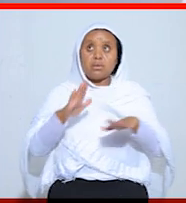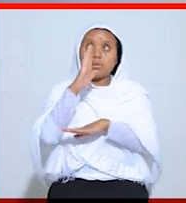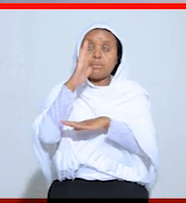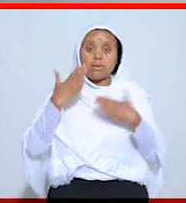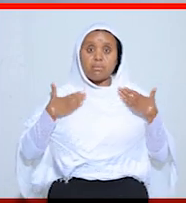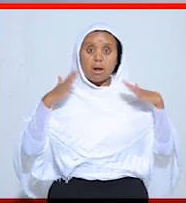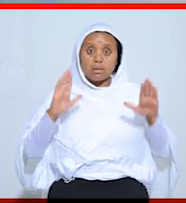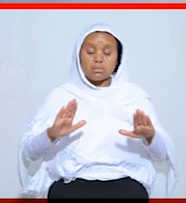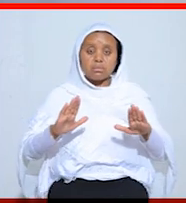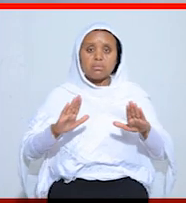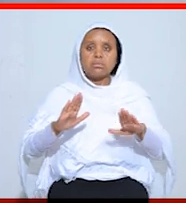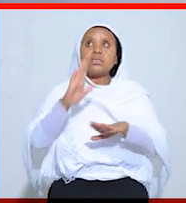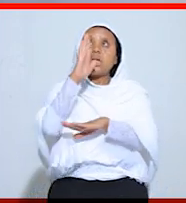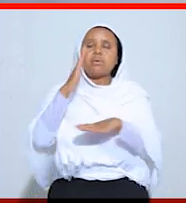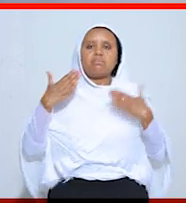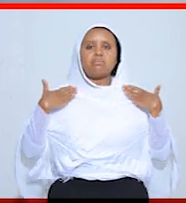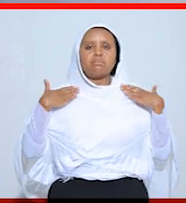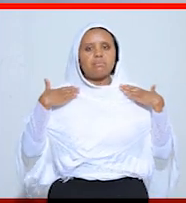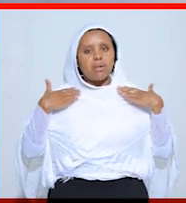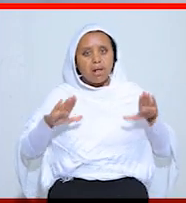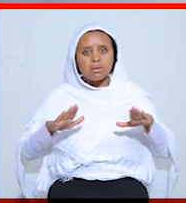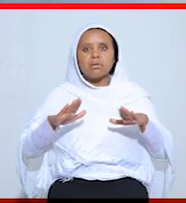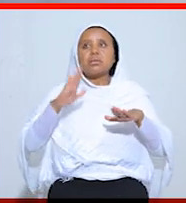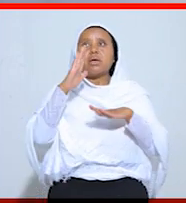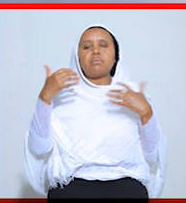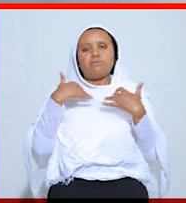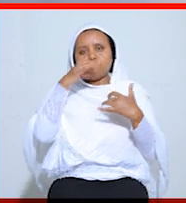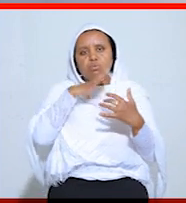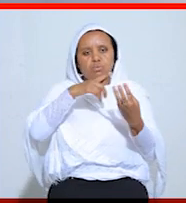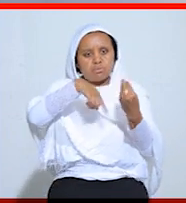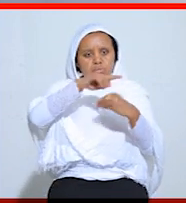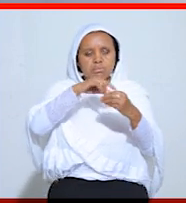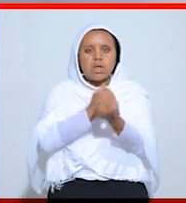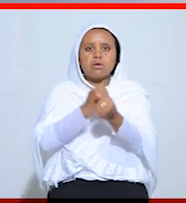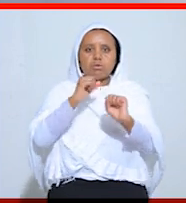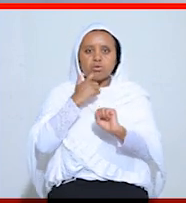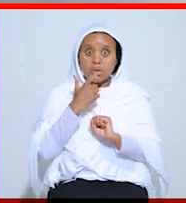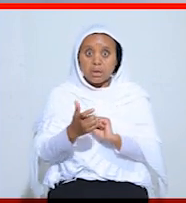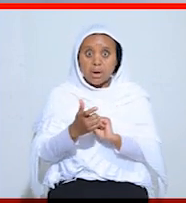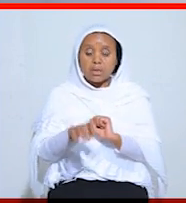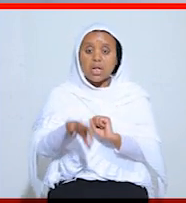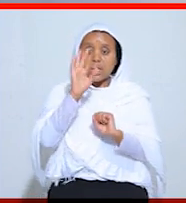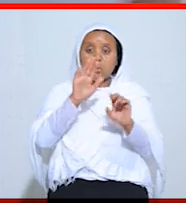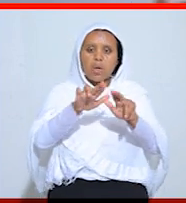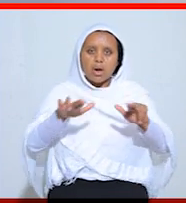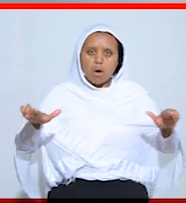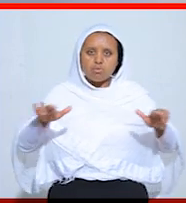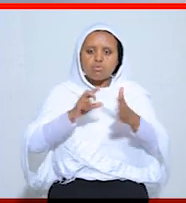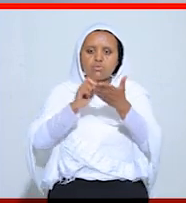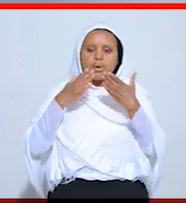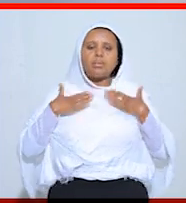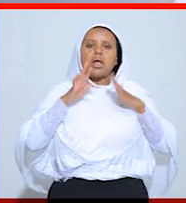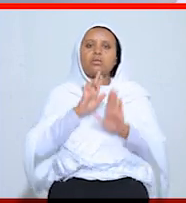ናቸው። የእግዚአብሔር መልአክ እግዚአብሔርን በሚፈሩ ሰዎች ዙሪያ ይሰፍራል ያድናቸዋል እንደተባለ ተገይተው